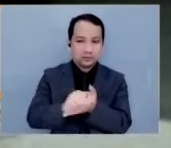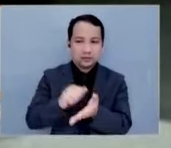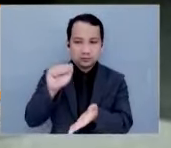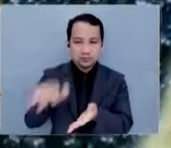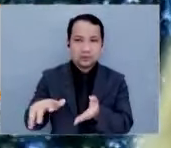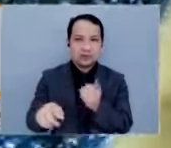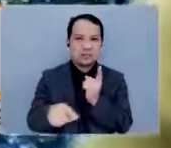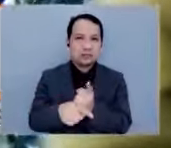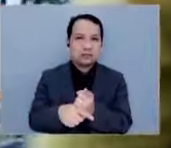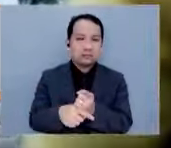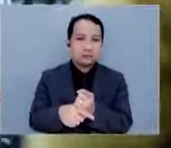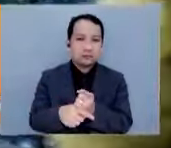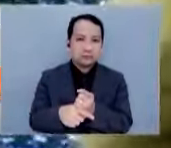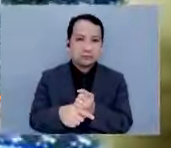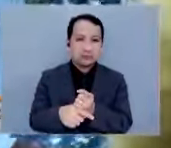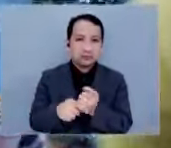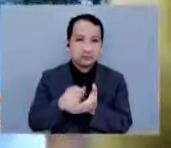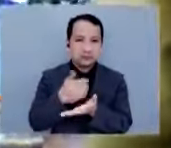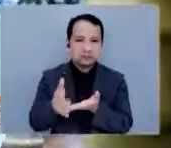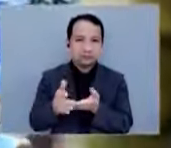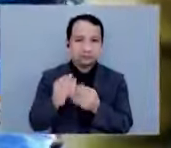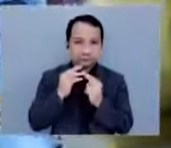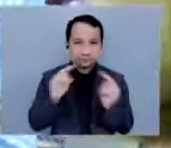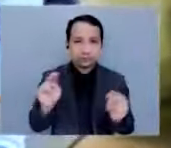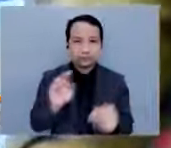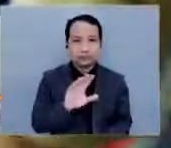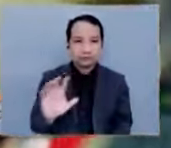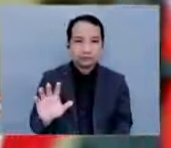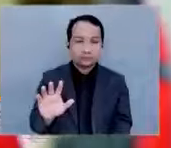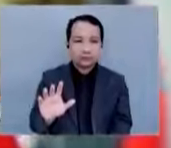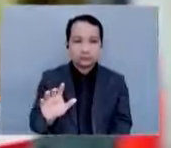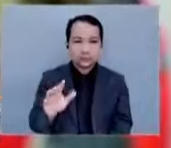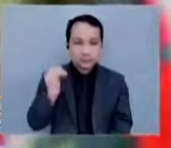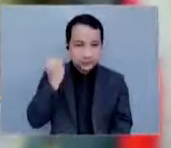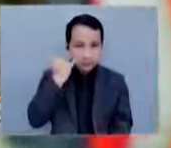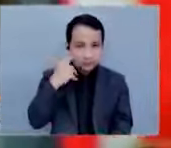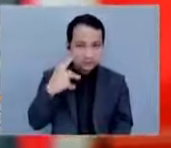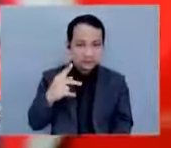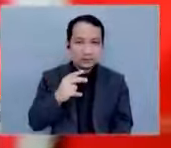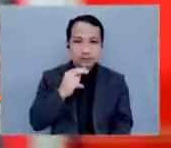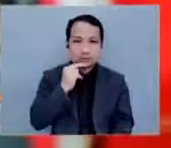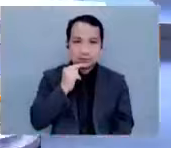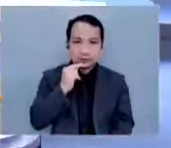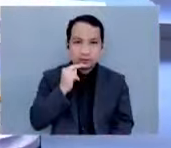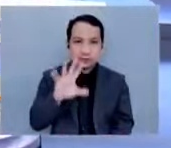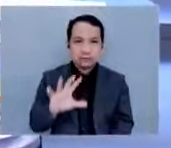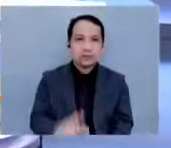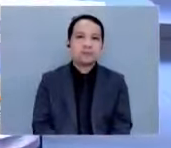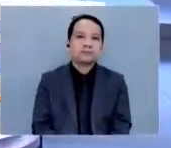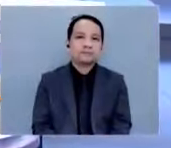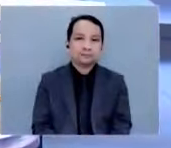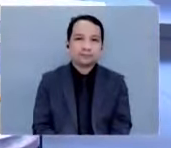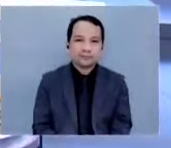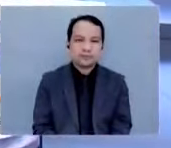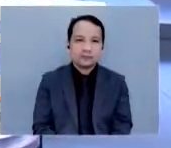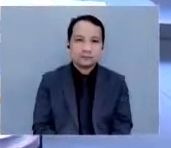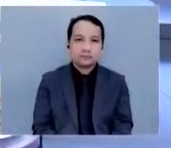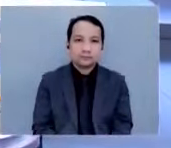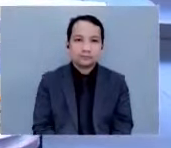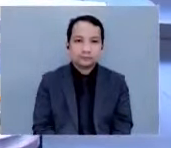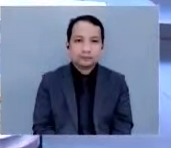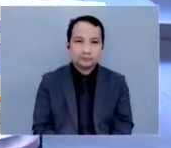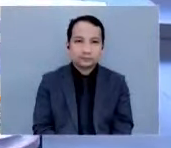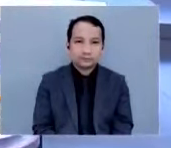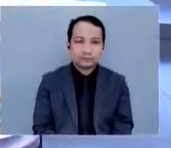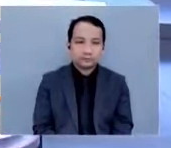basurahan. Nagbabalita mula sa frontline, Justine Punsalang, News 5. Inirekomenda ng Department